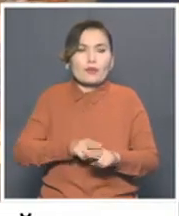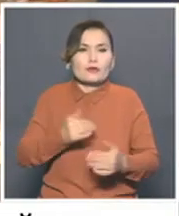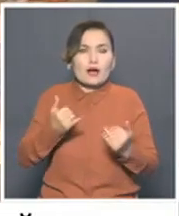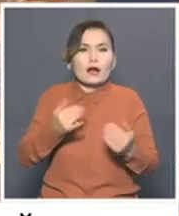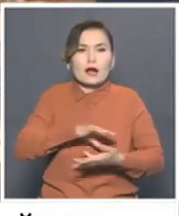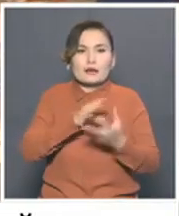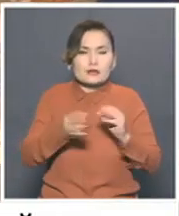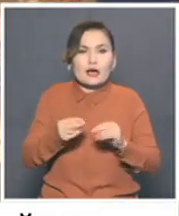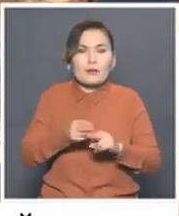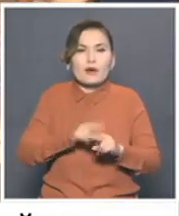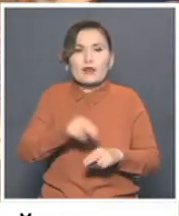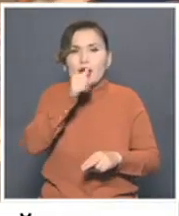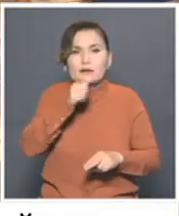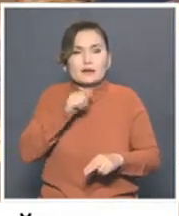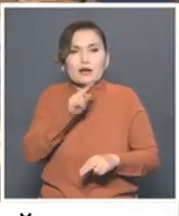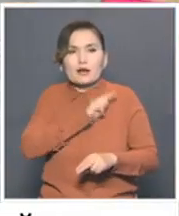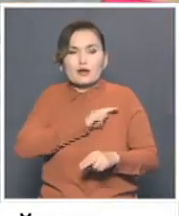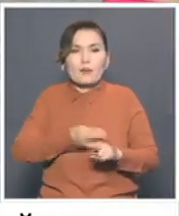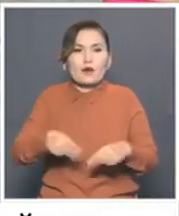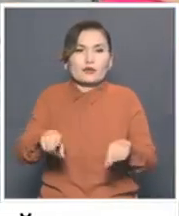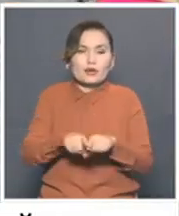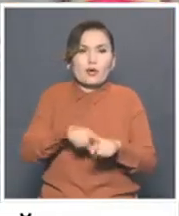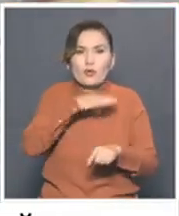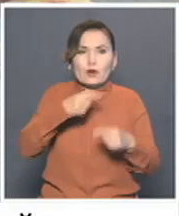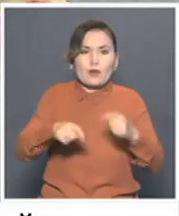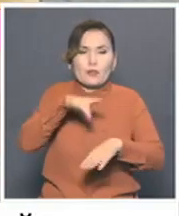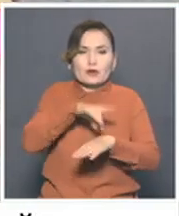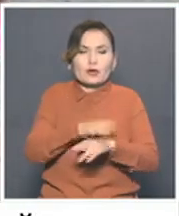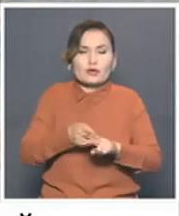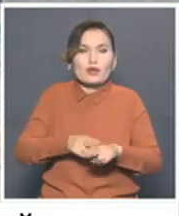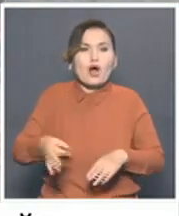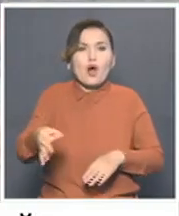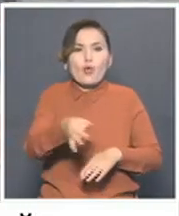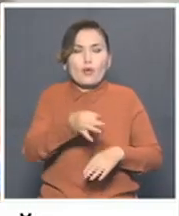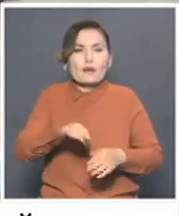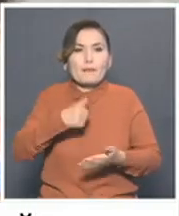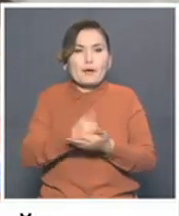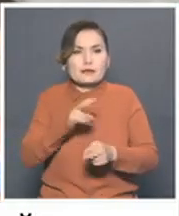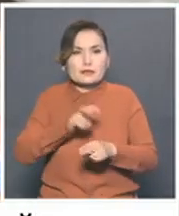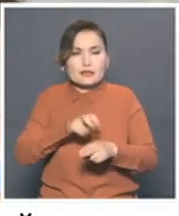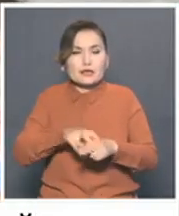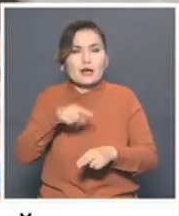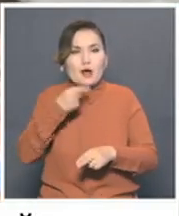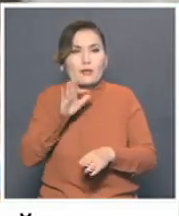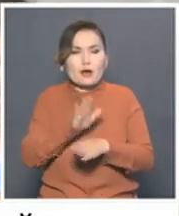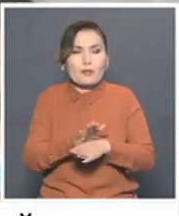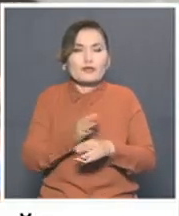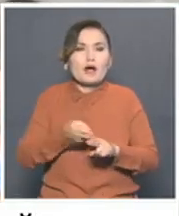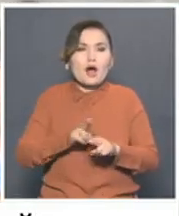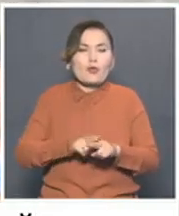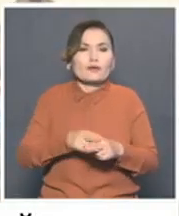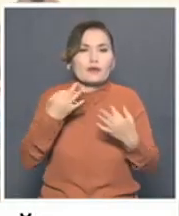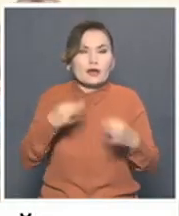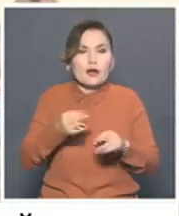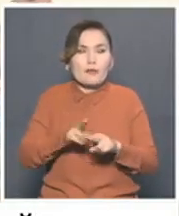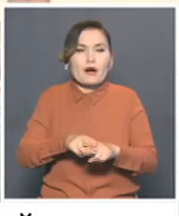әлек. Алайда бұл тұрғындардың денсаулығы үшін қабылданған шешім дейді облыстың бас санитар дәрігері. Өйткені қалалық жағажайлардың тазалығын